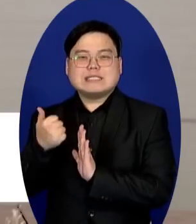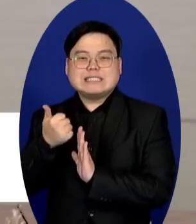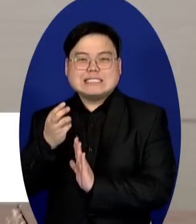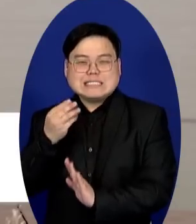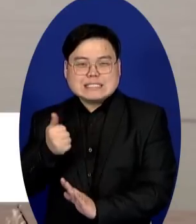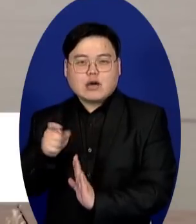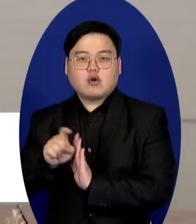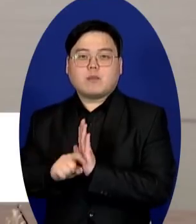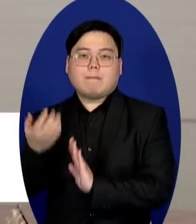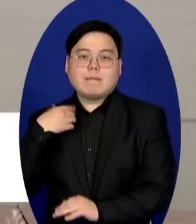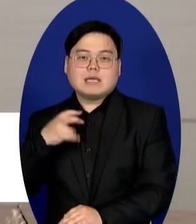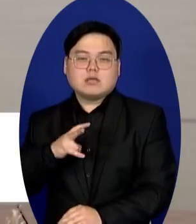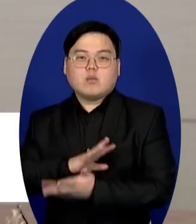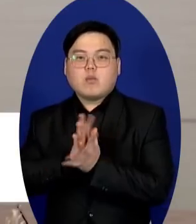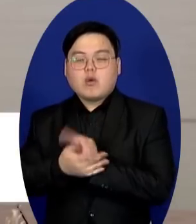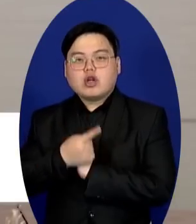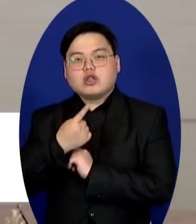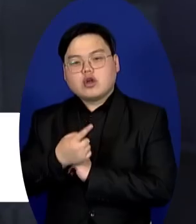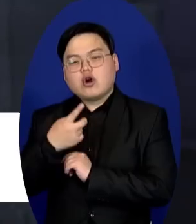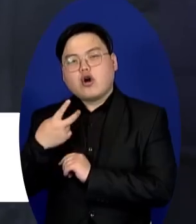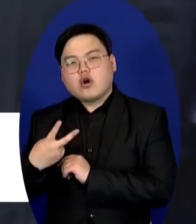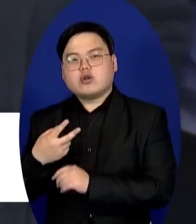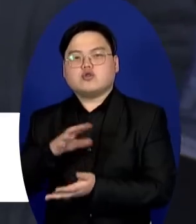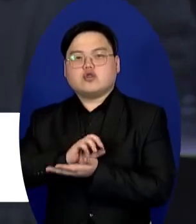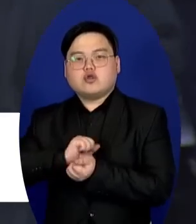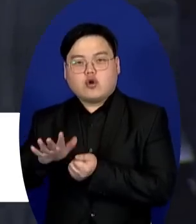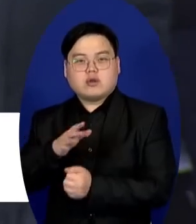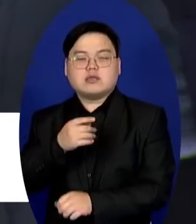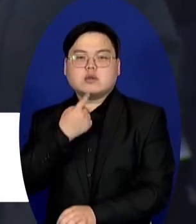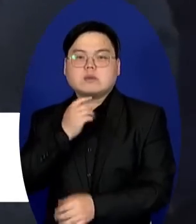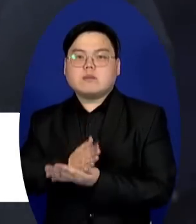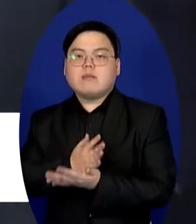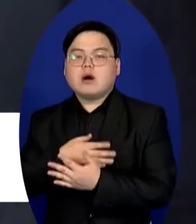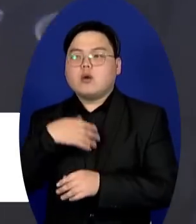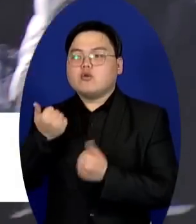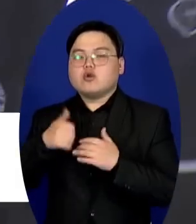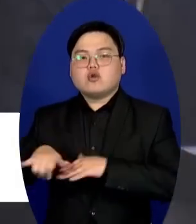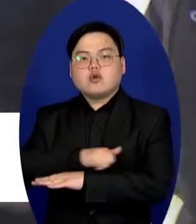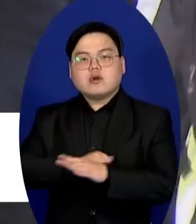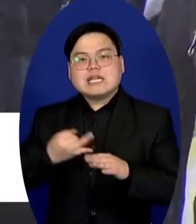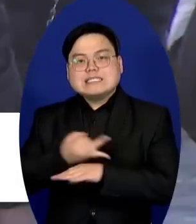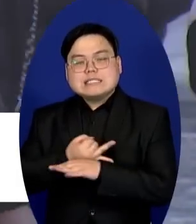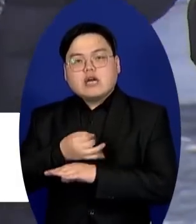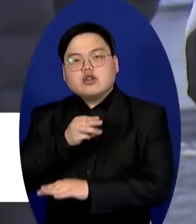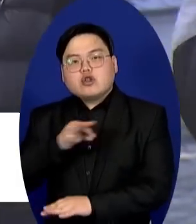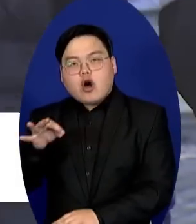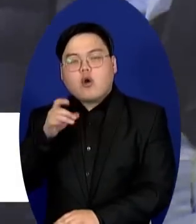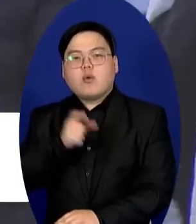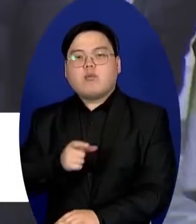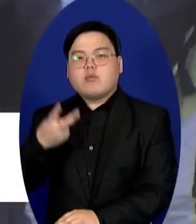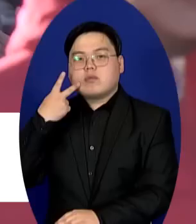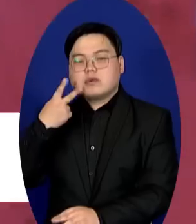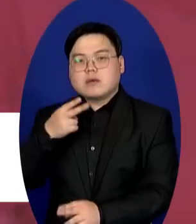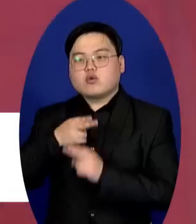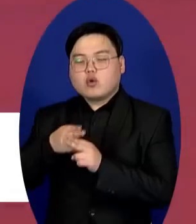1-2 оюутан төгсөгчтэй, хэлсэгчтэй ийм байдалтай байж байна. Альч улсын хөгжилд инженерүүд, математикчд үнтэй хувь нэмэр оруулсаар